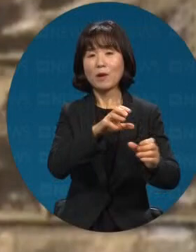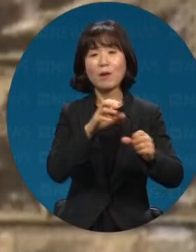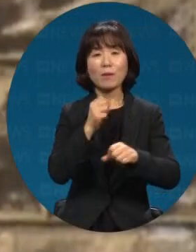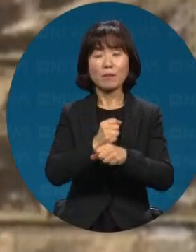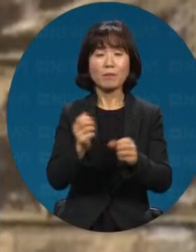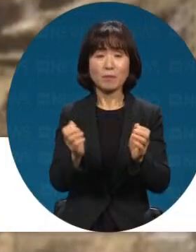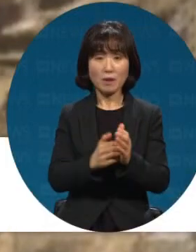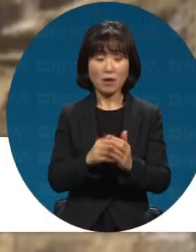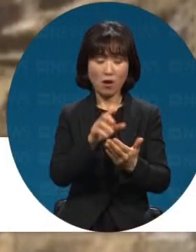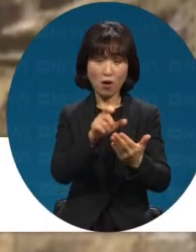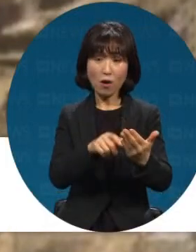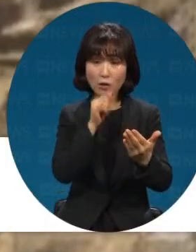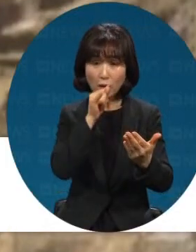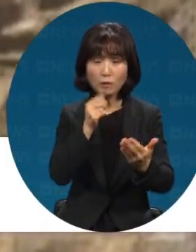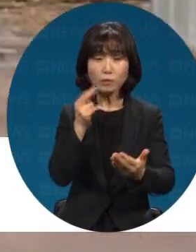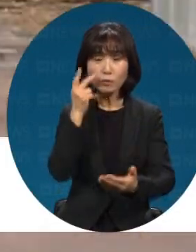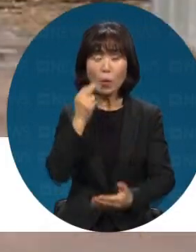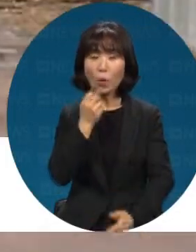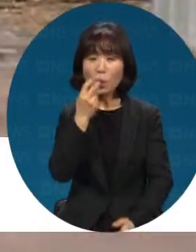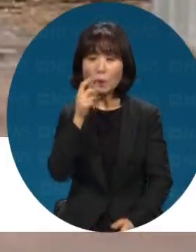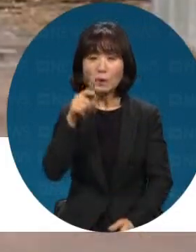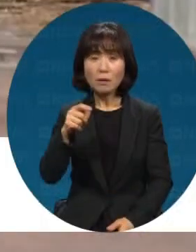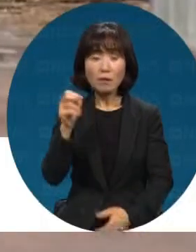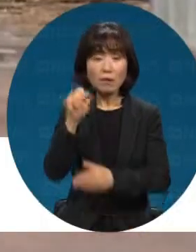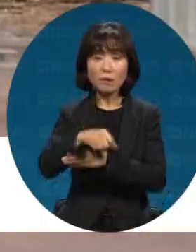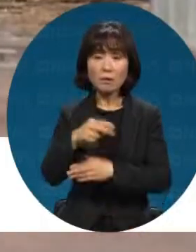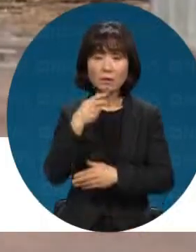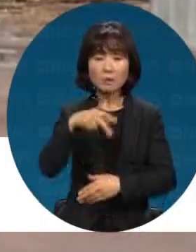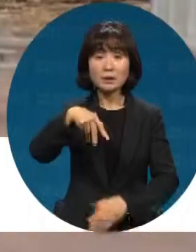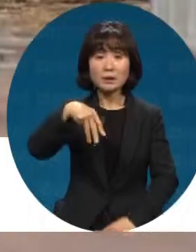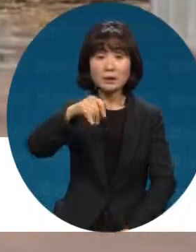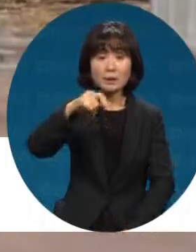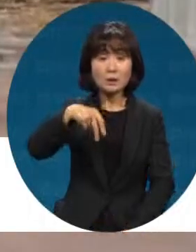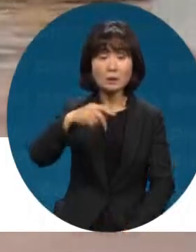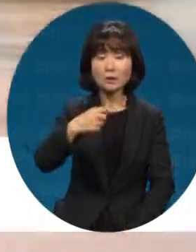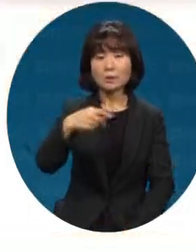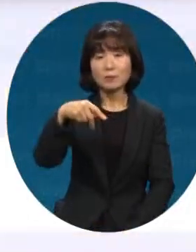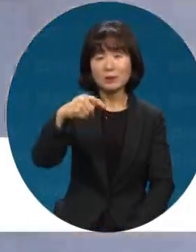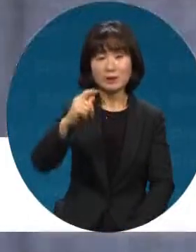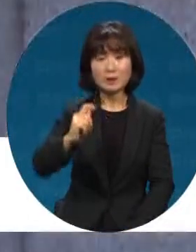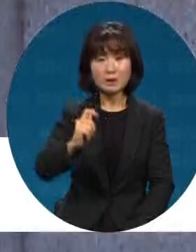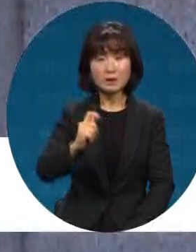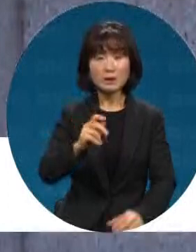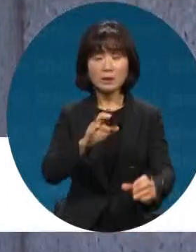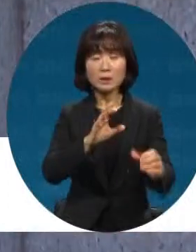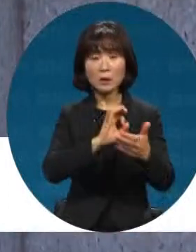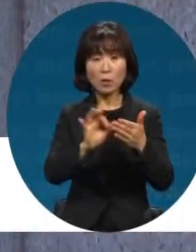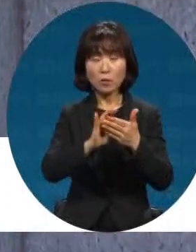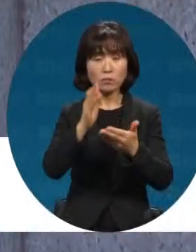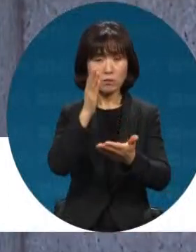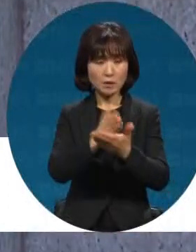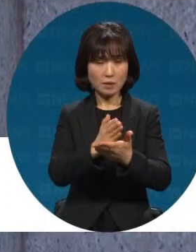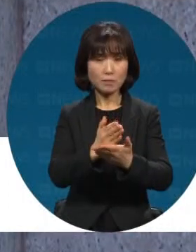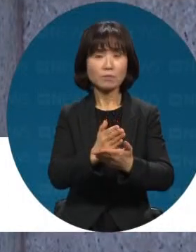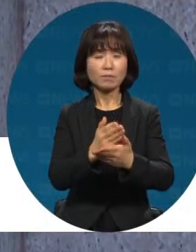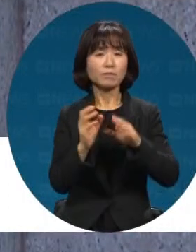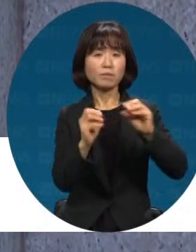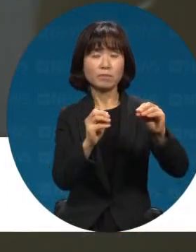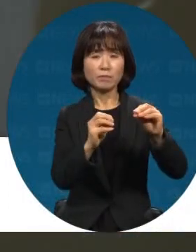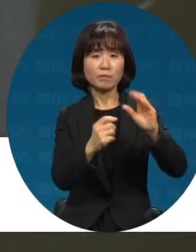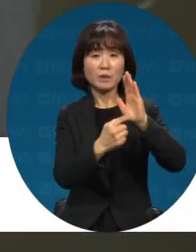홍콩 등 해외대학에선 허가 없이 채 gpt를 쓰는 것을 금지하는 규정을 마련한 상황 하지만 국내에선 아직까지